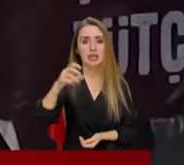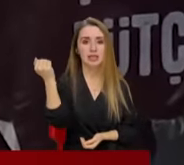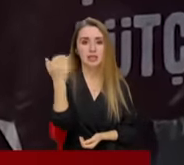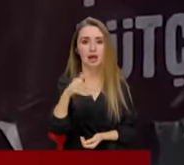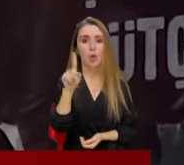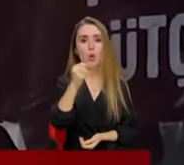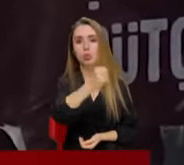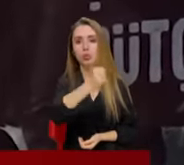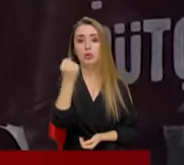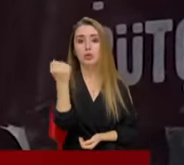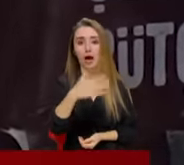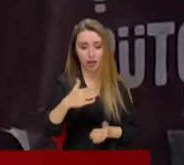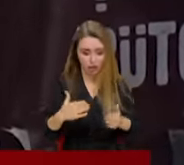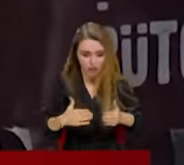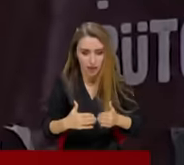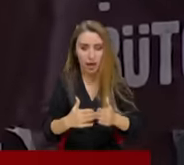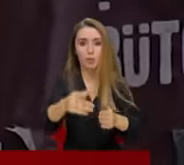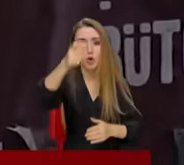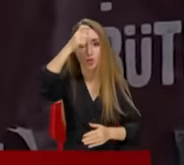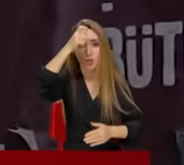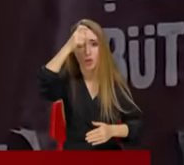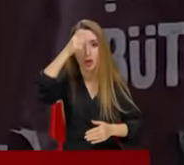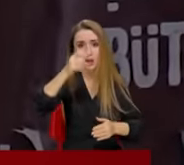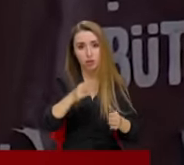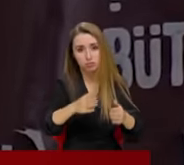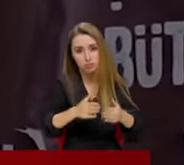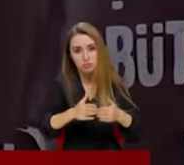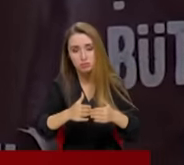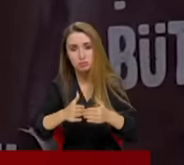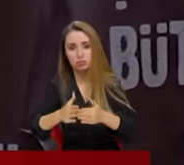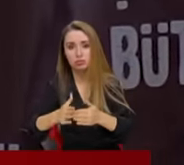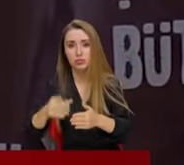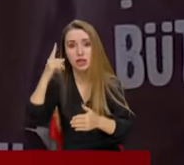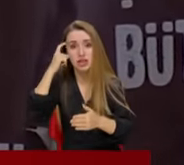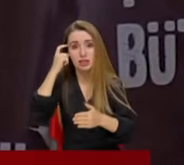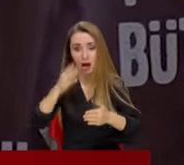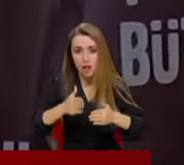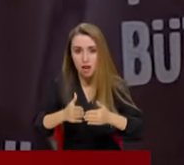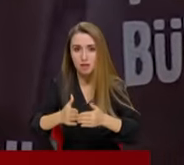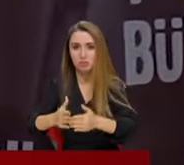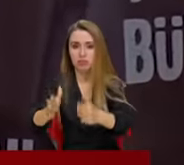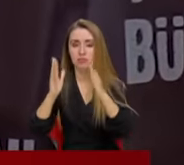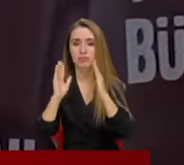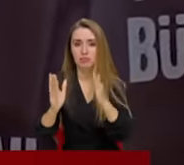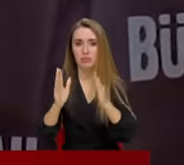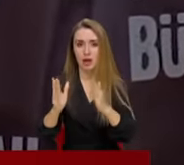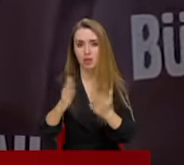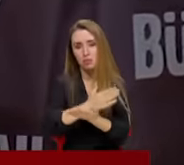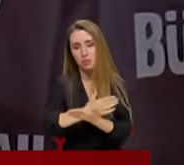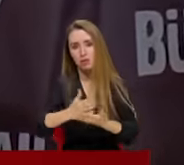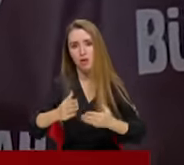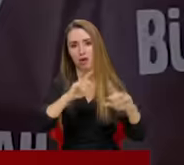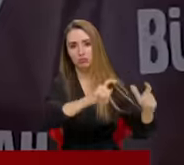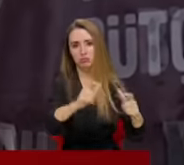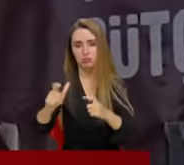tane 10 tane gemi Türkiye limanlarından kalkıp harıl harıl katil Siyonist rejime mal